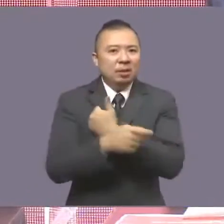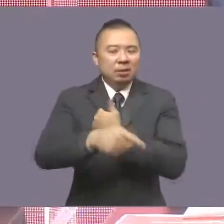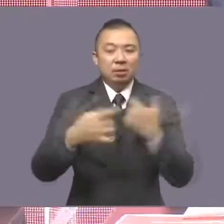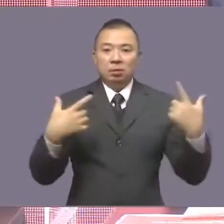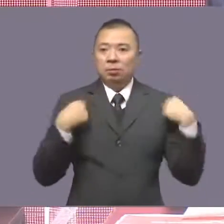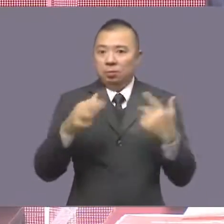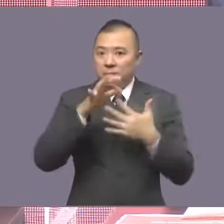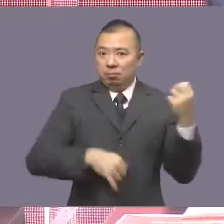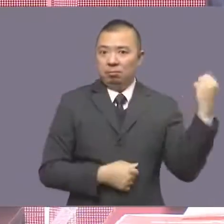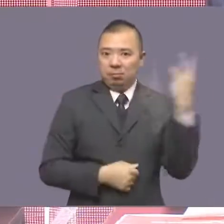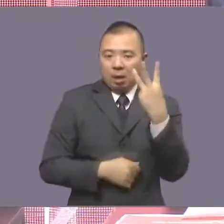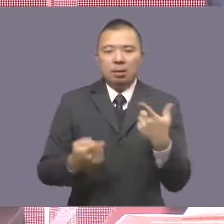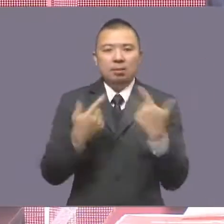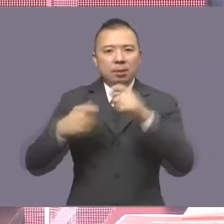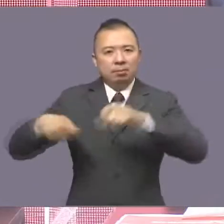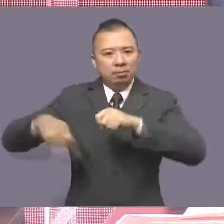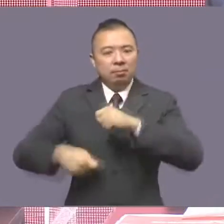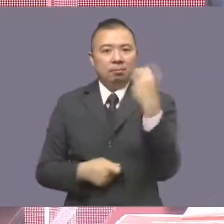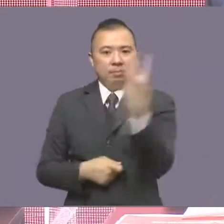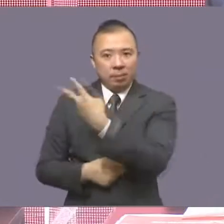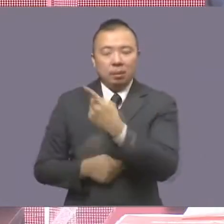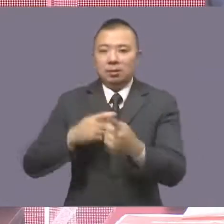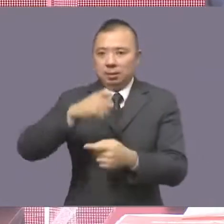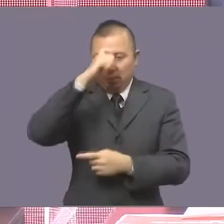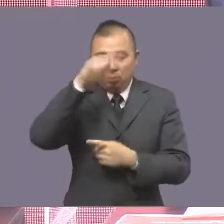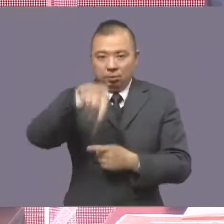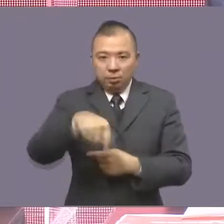除障碍，解开缆绳，